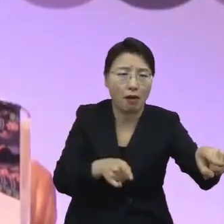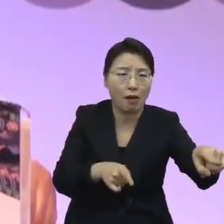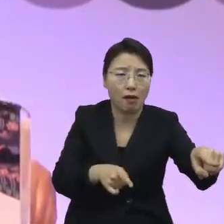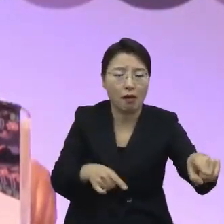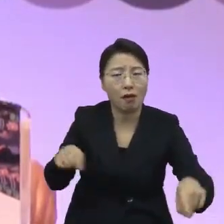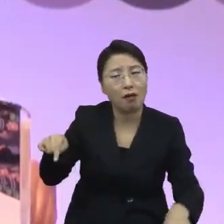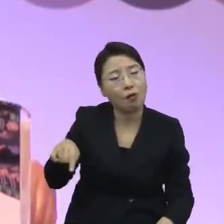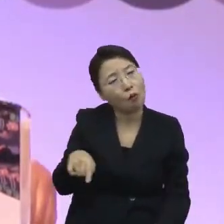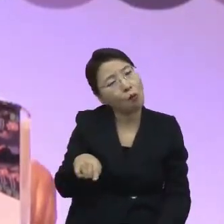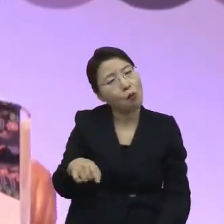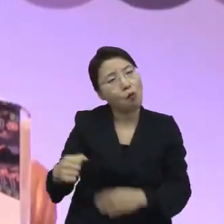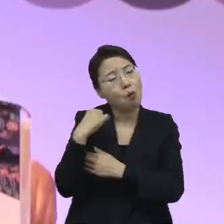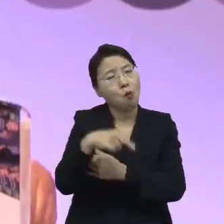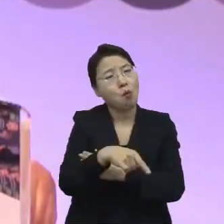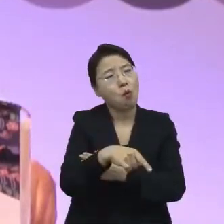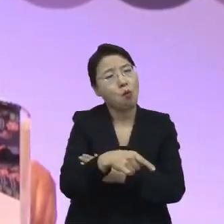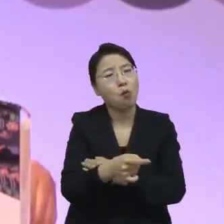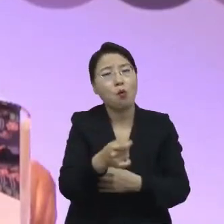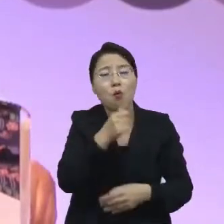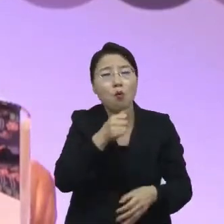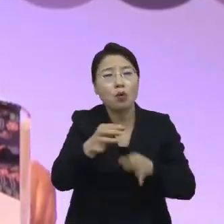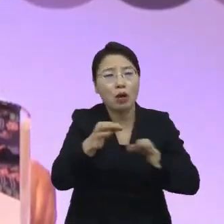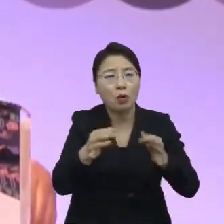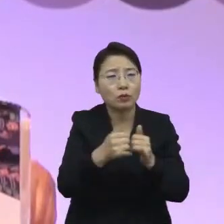날이 멀지 않은 것으로 제 눈에는 보여집니다.